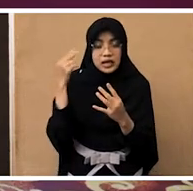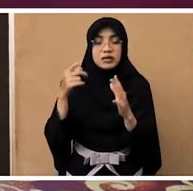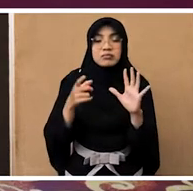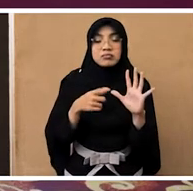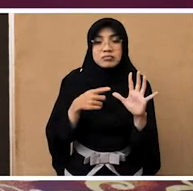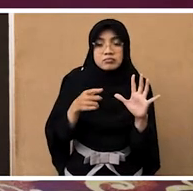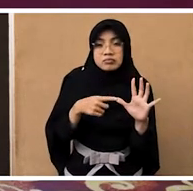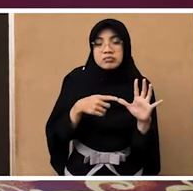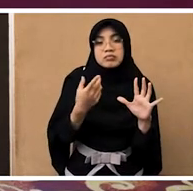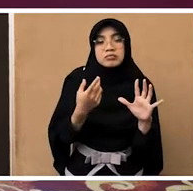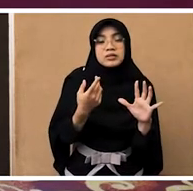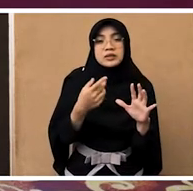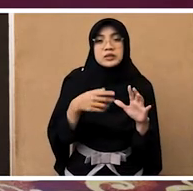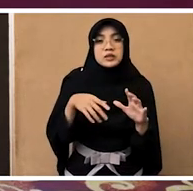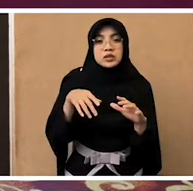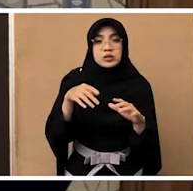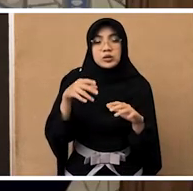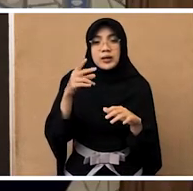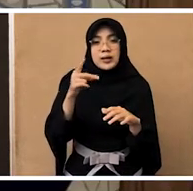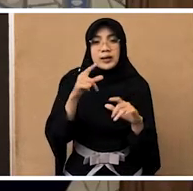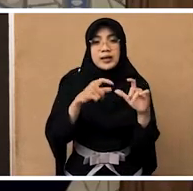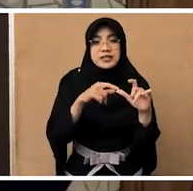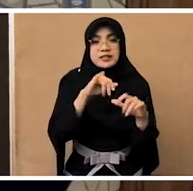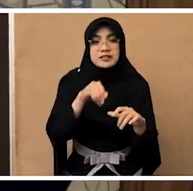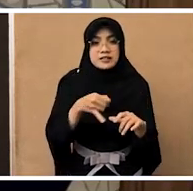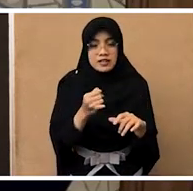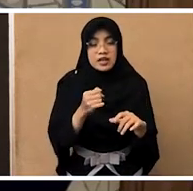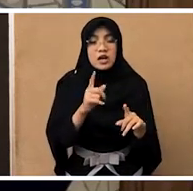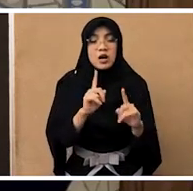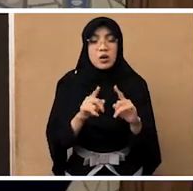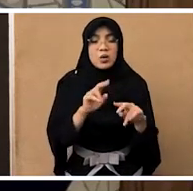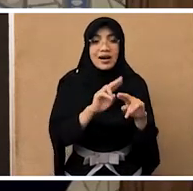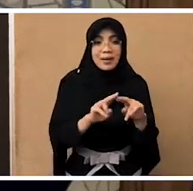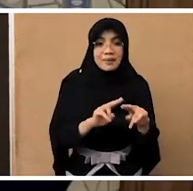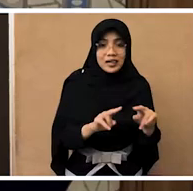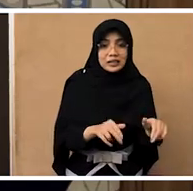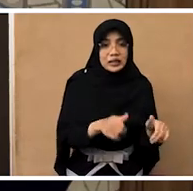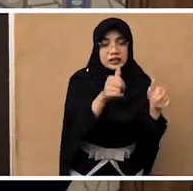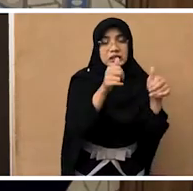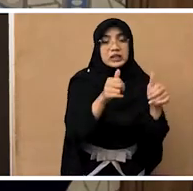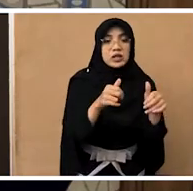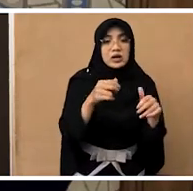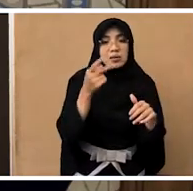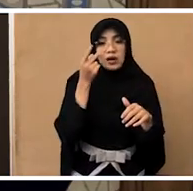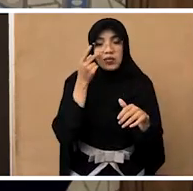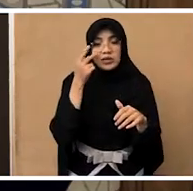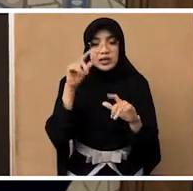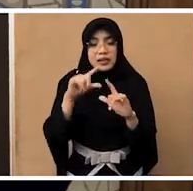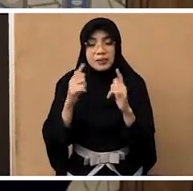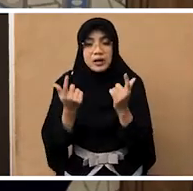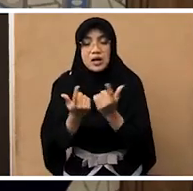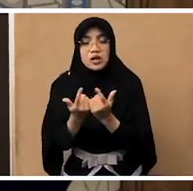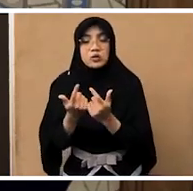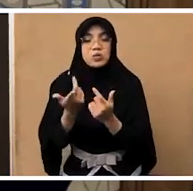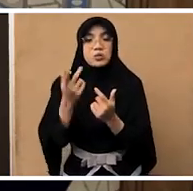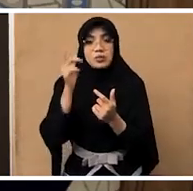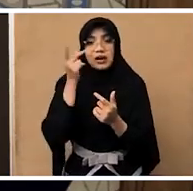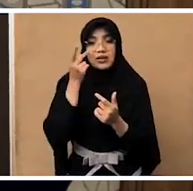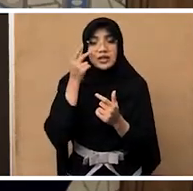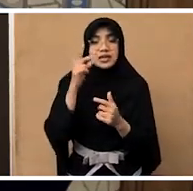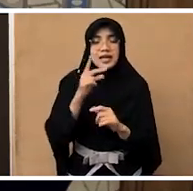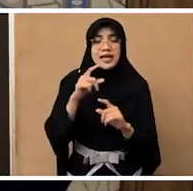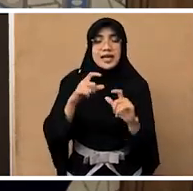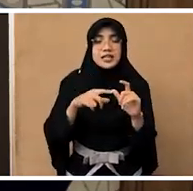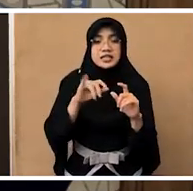e perawatan di rumah sakit jiwa untuk rehabilitasi perawatan di lembaga dan perawatan di rumah sakit jiwa itu yang